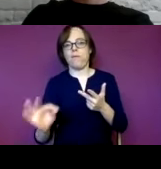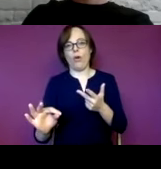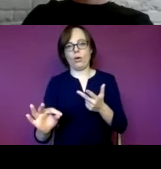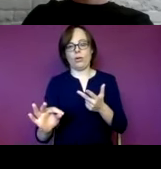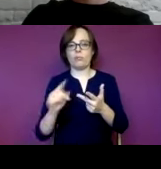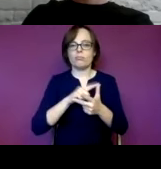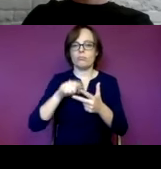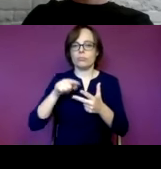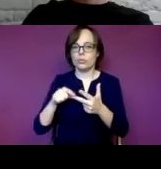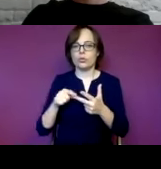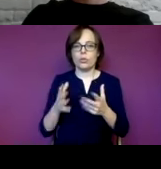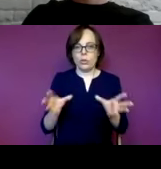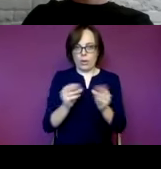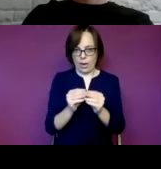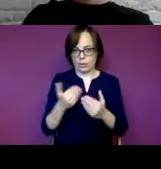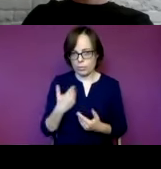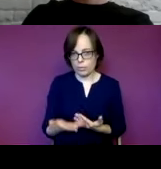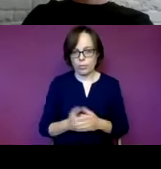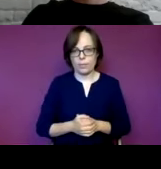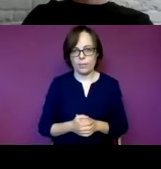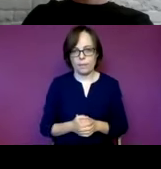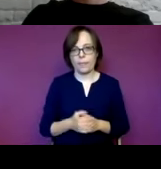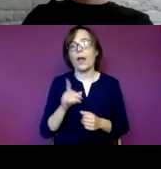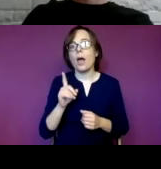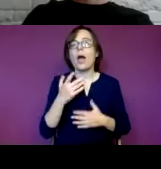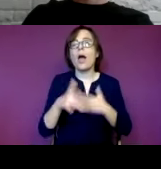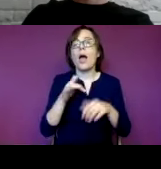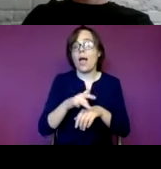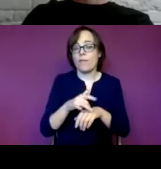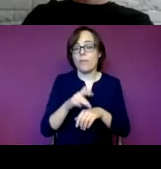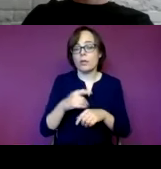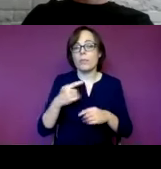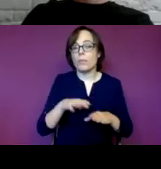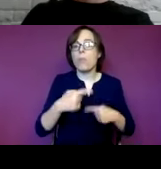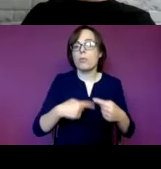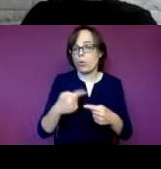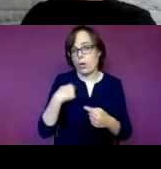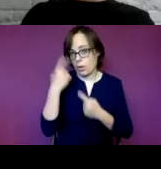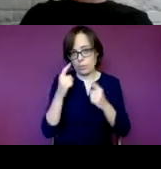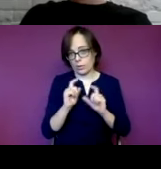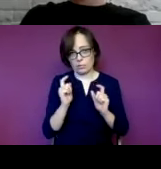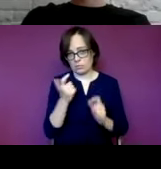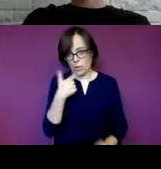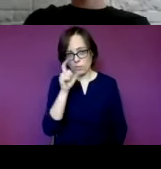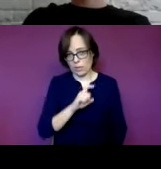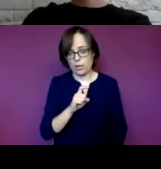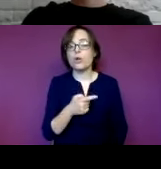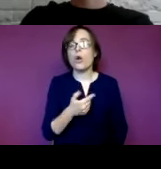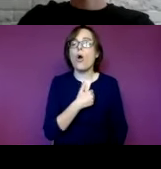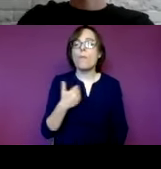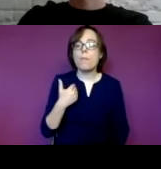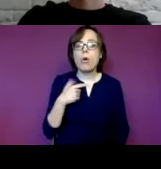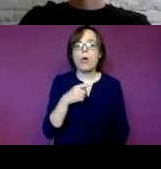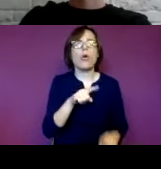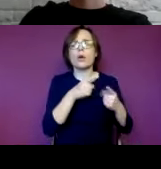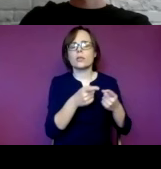Mówię o produkcie. No myślę, że całkiem dobry, że dzisiaj no, ta organizacja Polska Sieć Odnowy i Rozwoju Wsi,